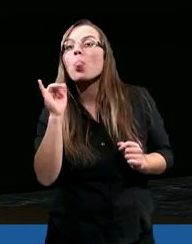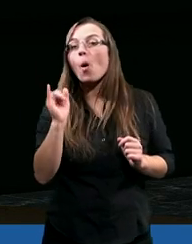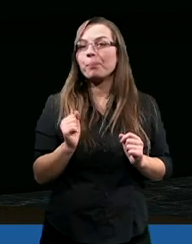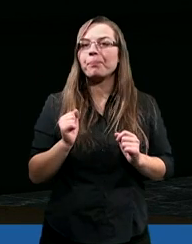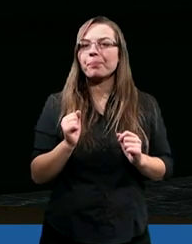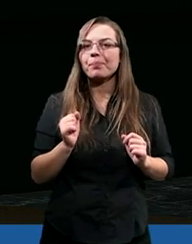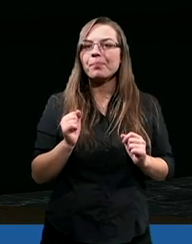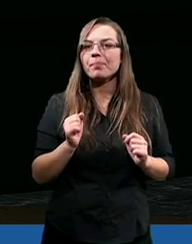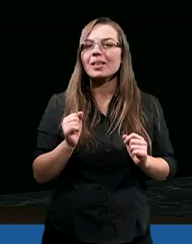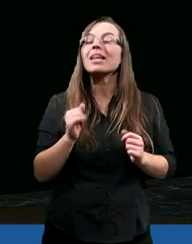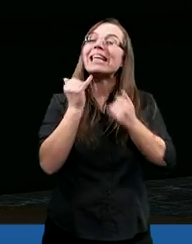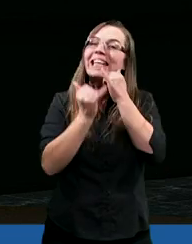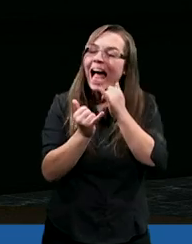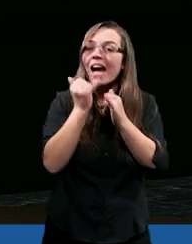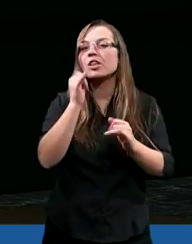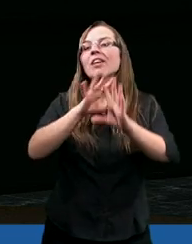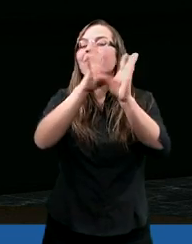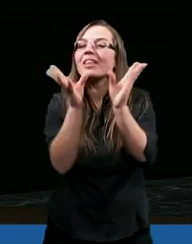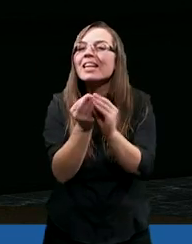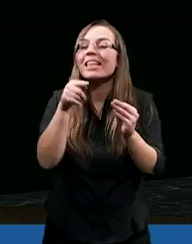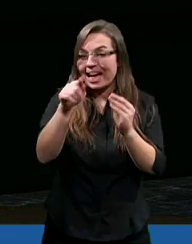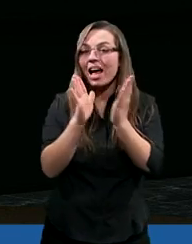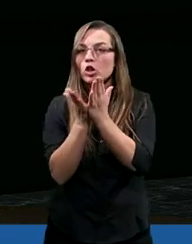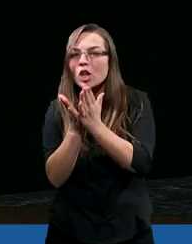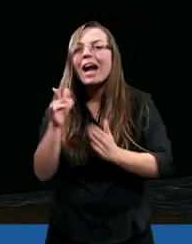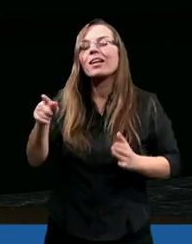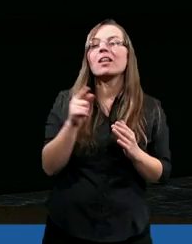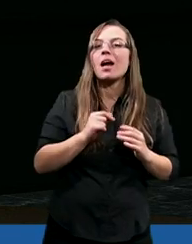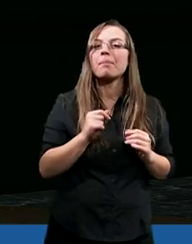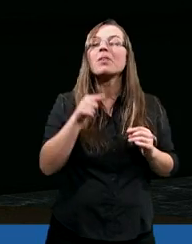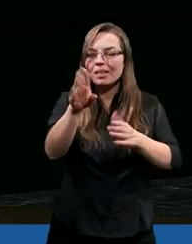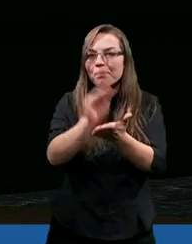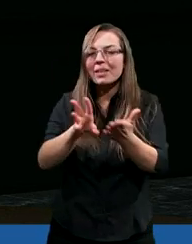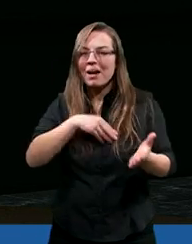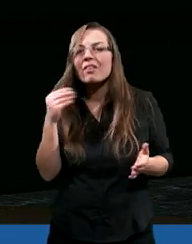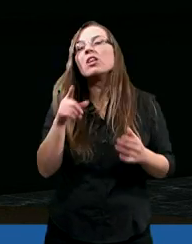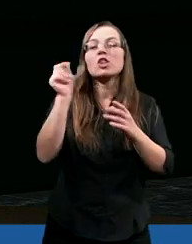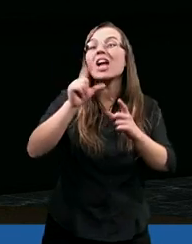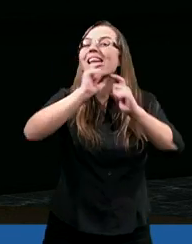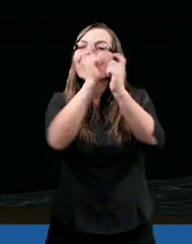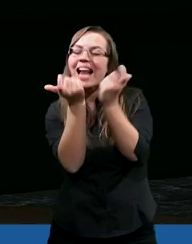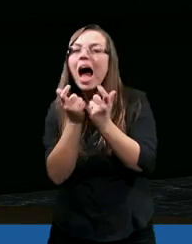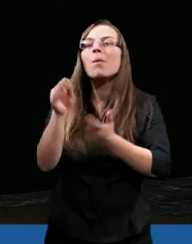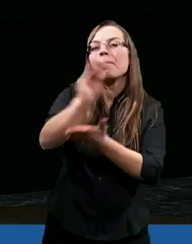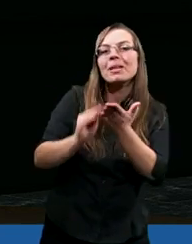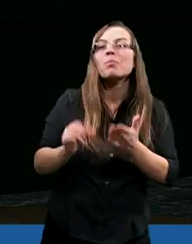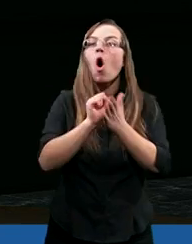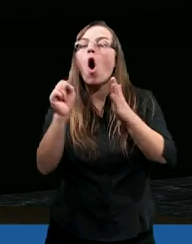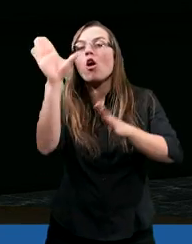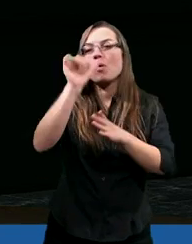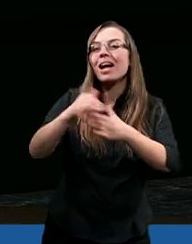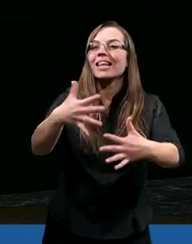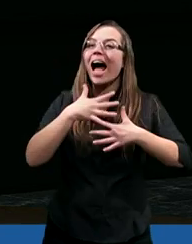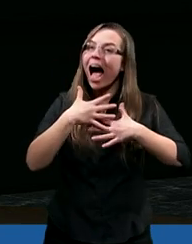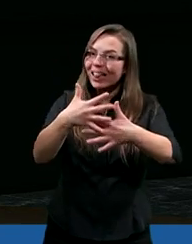No, jeśli wszystkie księgi, a tak mówi Pismo Święte, że całe pismo od Boga jest